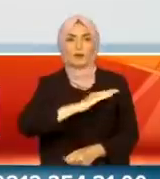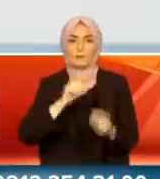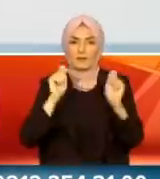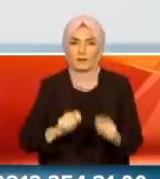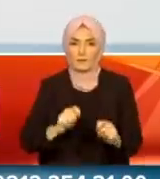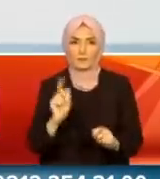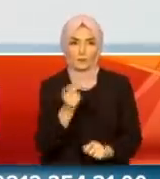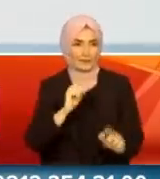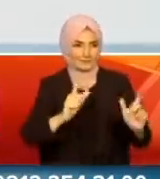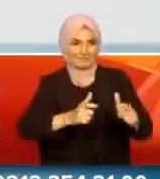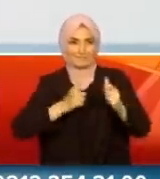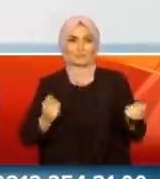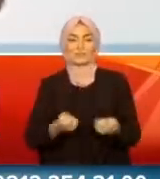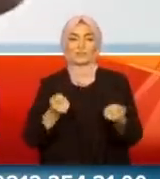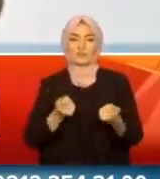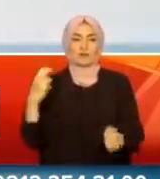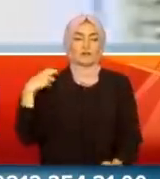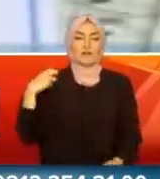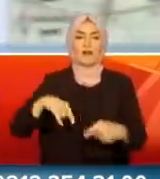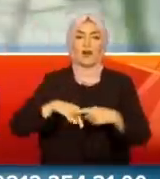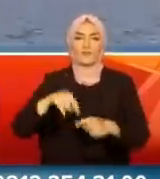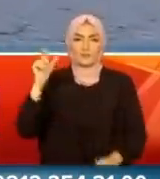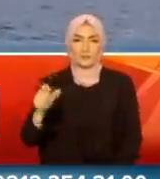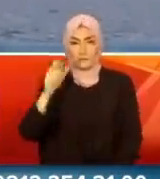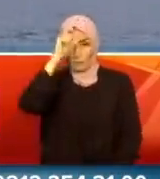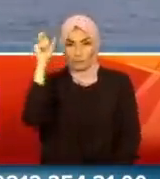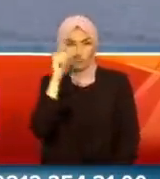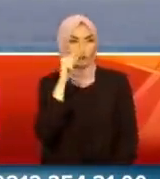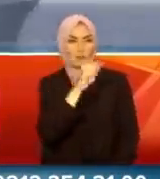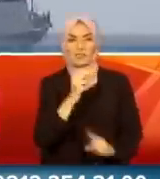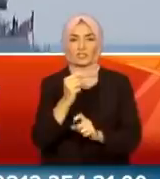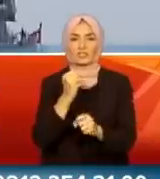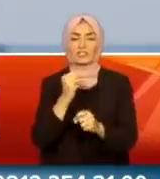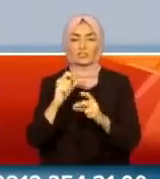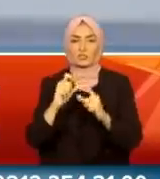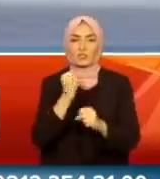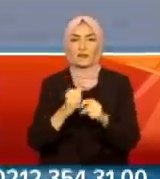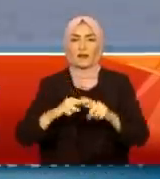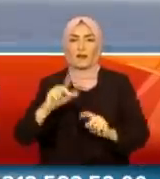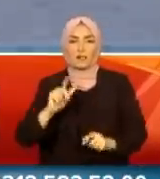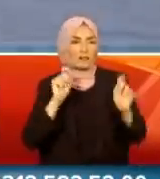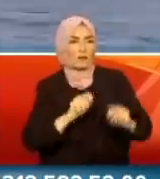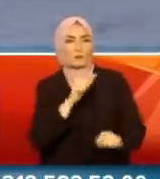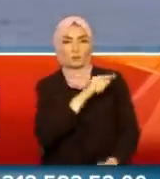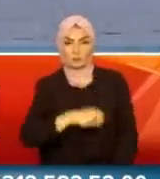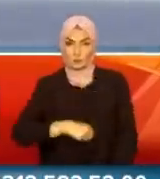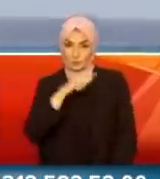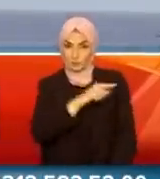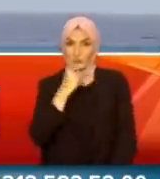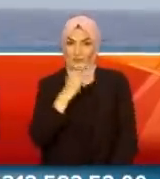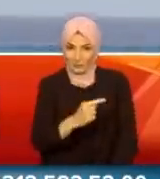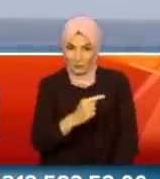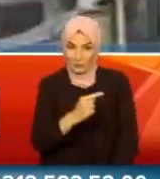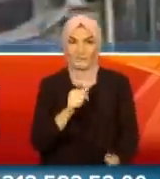çalışan General Hafter. Türkiye'yi işgalci olmakla suçlarken Le Monde yazarlarının ve kendisine açık destek veren Fransa'nın